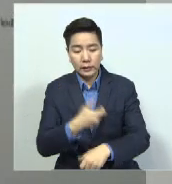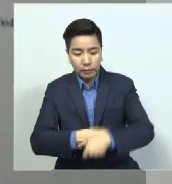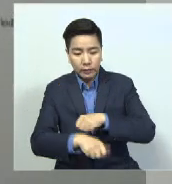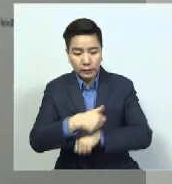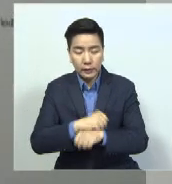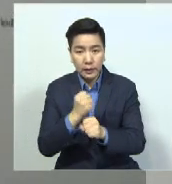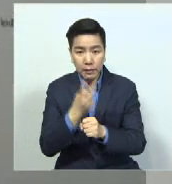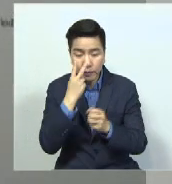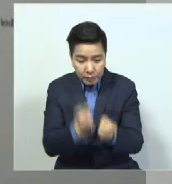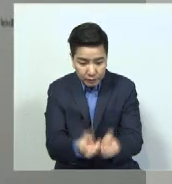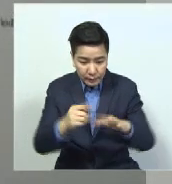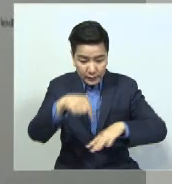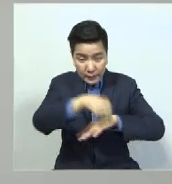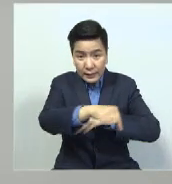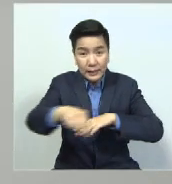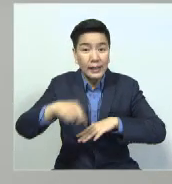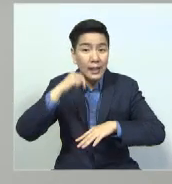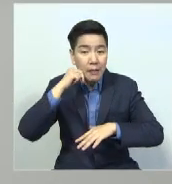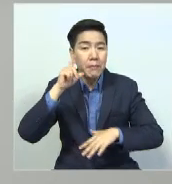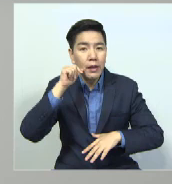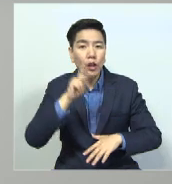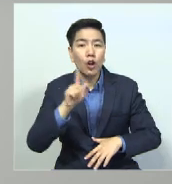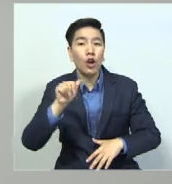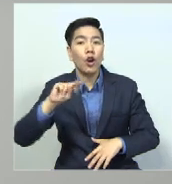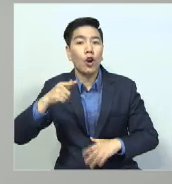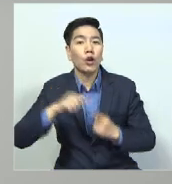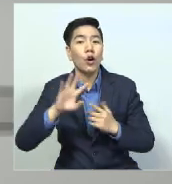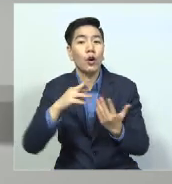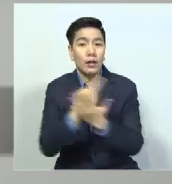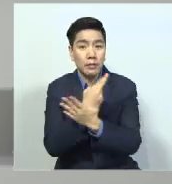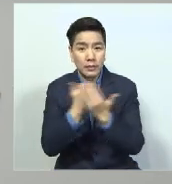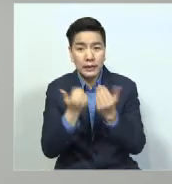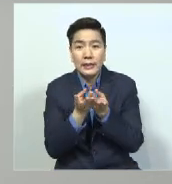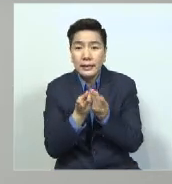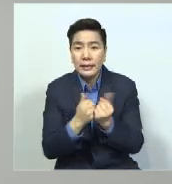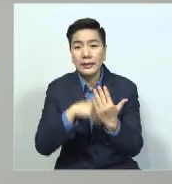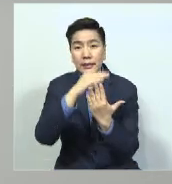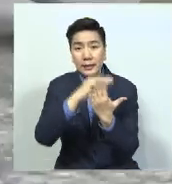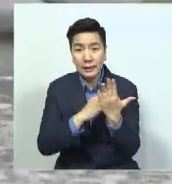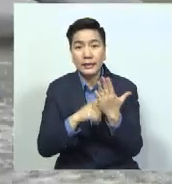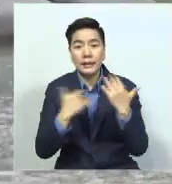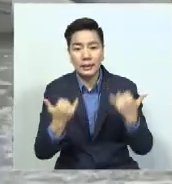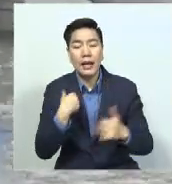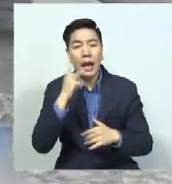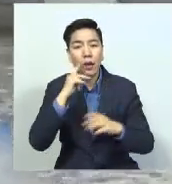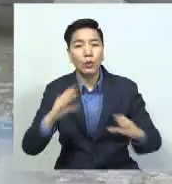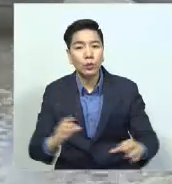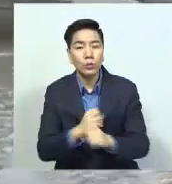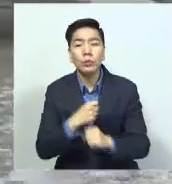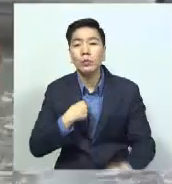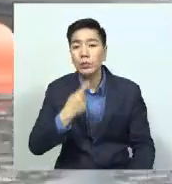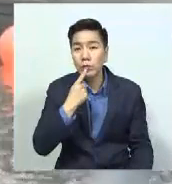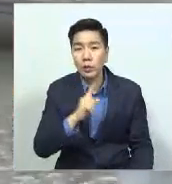ฏิบัติงานการเก็บกู้วัตถุระเบิดในแม่น้ำแม่กลองที่จังหวัดราชบุรีเนื้อหาโดยสรุปในแถลงการเนี่ย